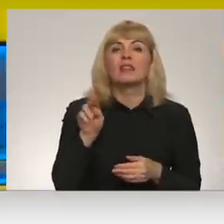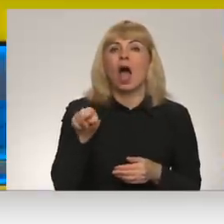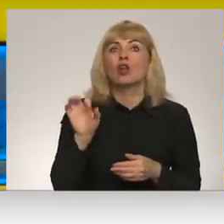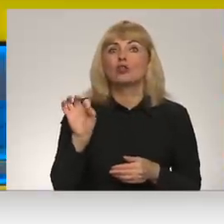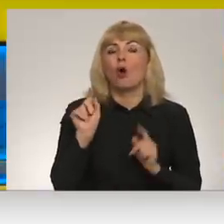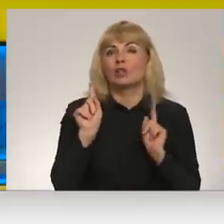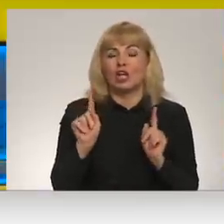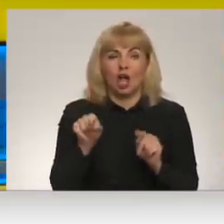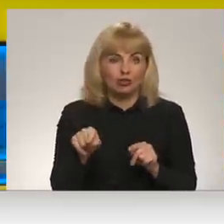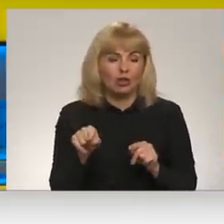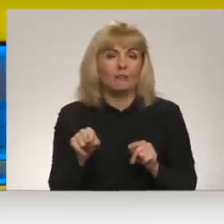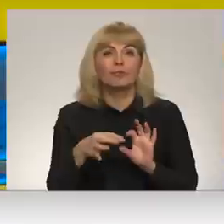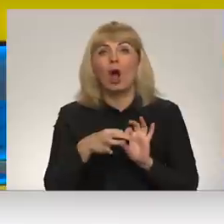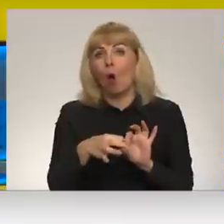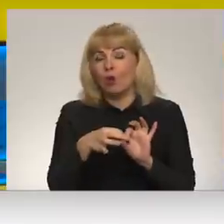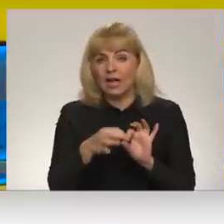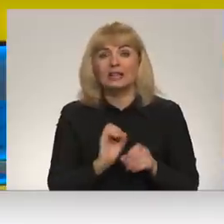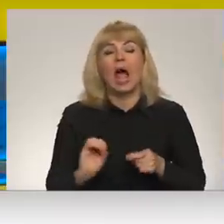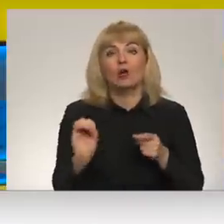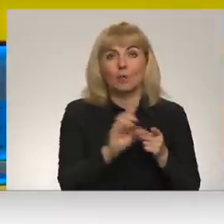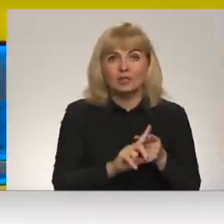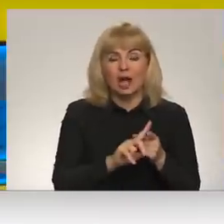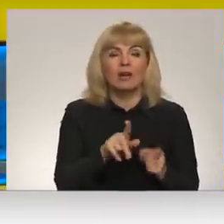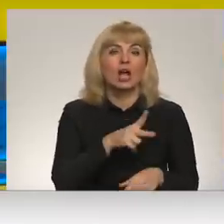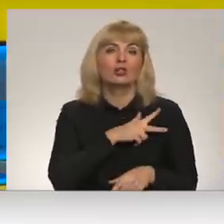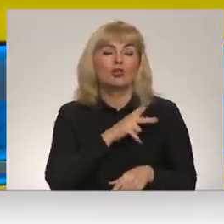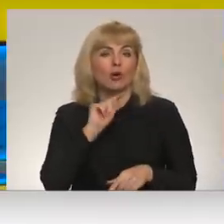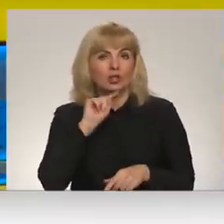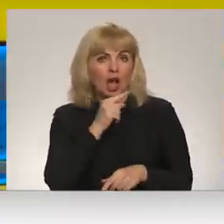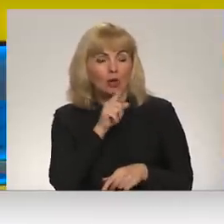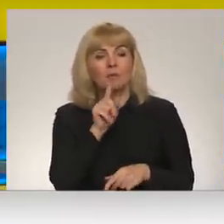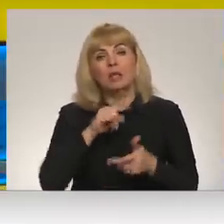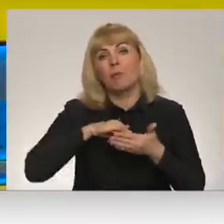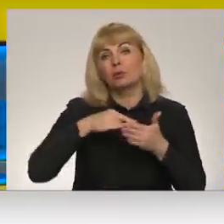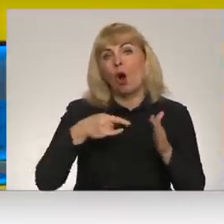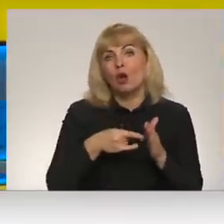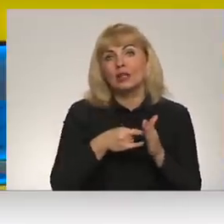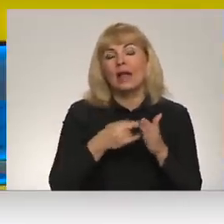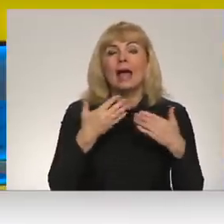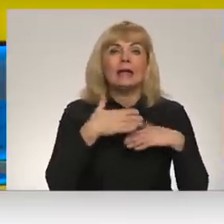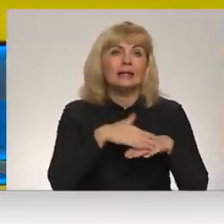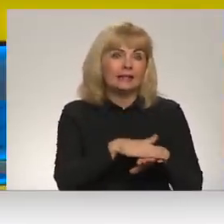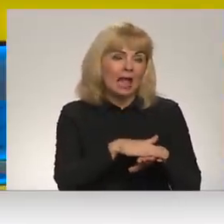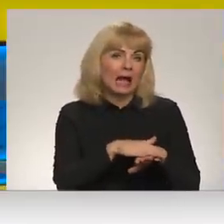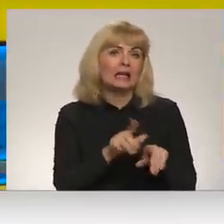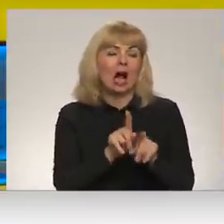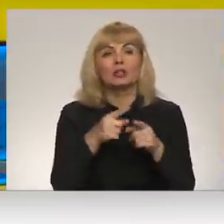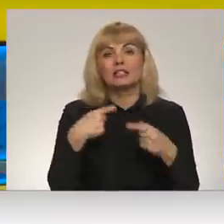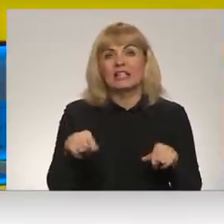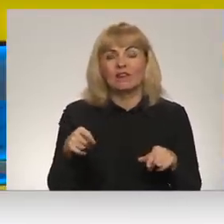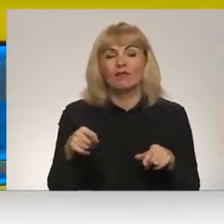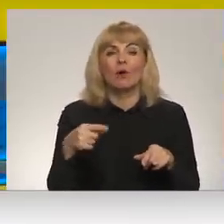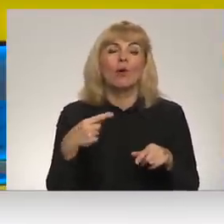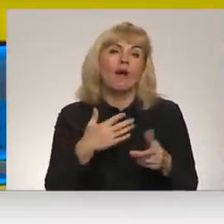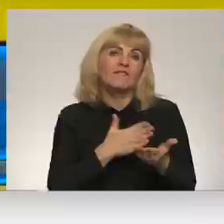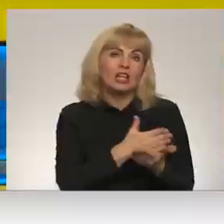kontekstā Eiropas Savienība ir tāds sociāli-ekonomiskais projekts, un tā integrācija ir ar citu ievirzi.